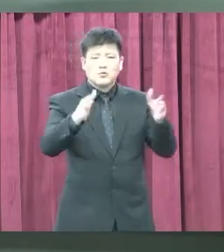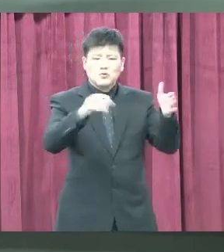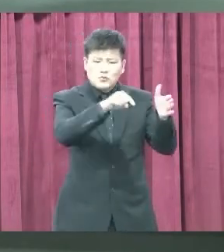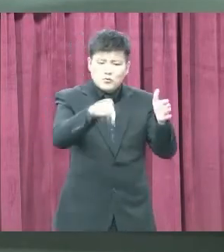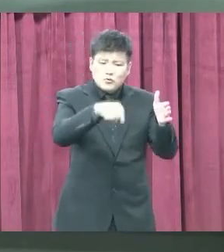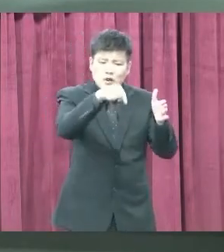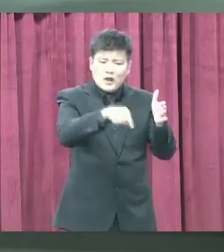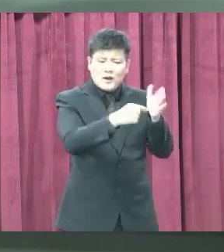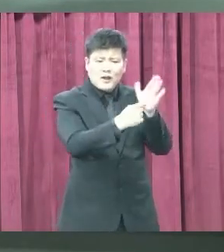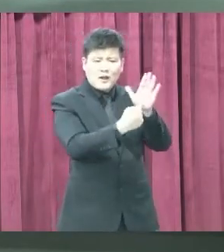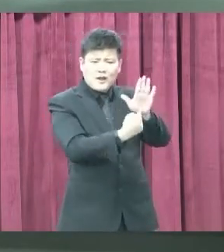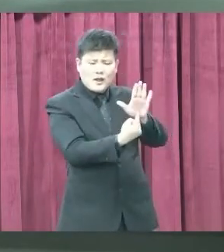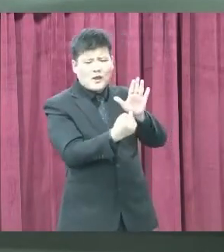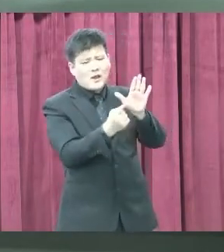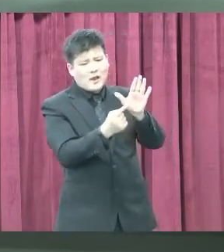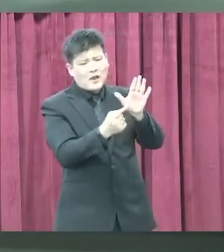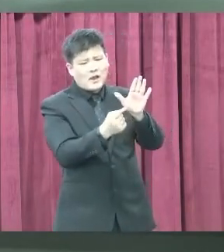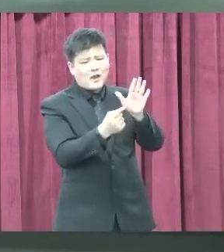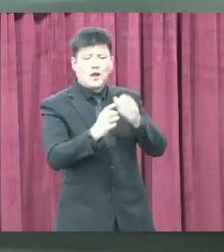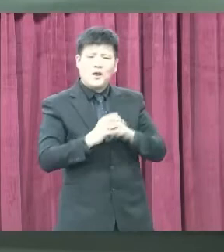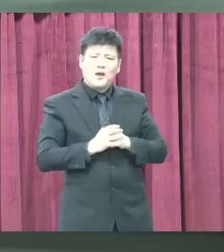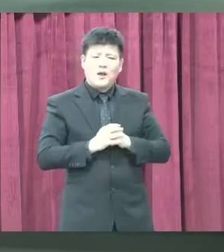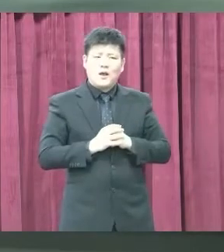부여되어 있는데 이미 조금 몇 분 우리가 지연됐고 그래서